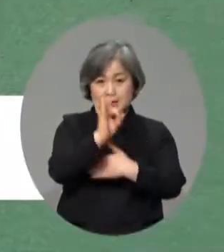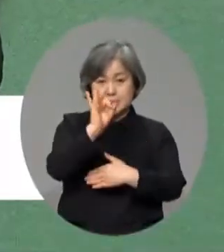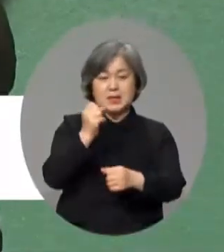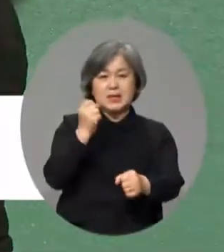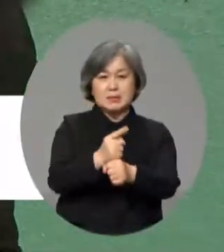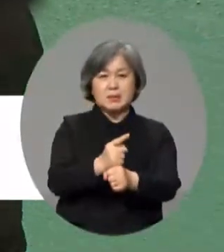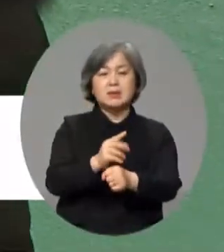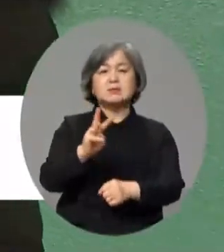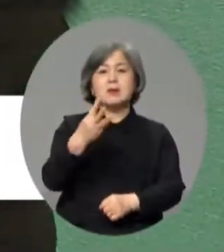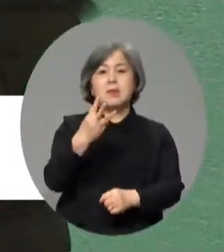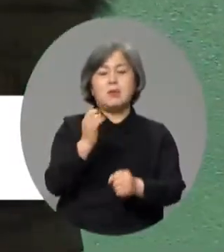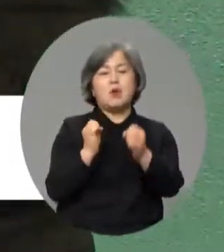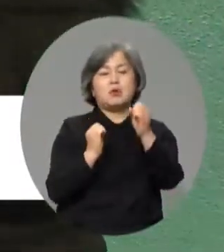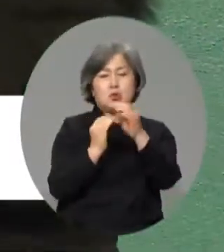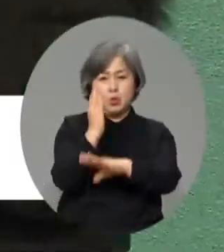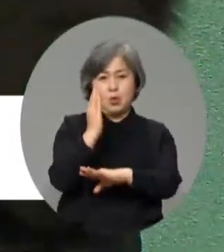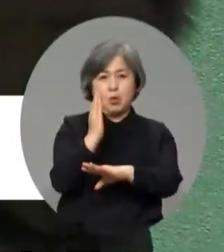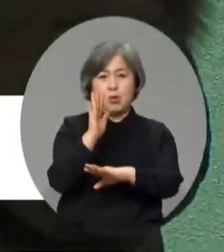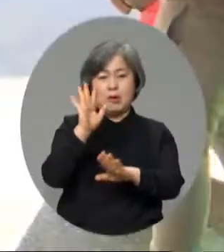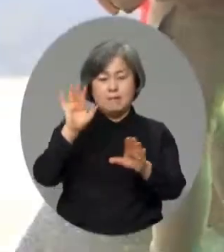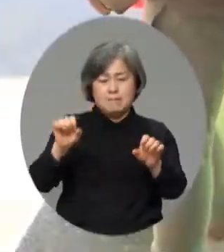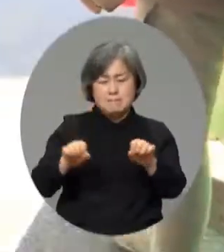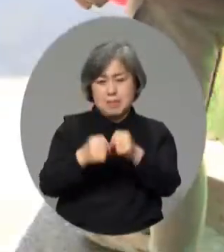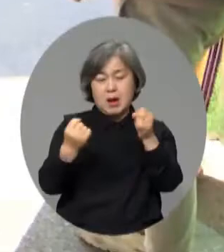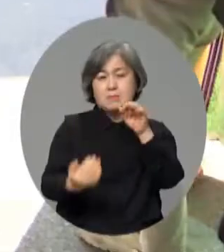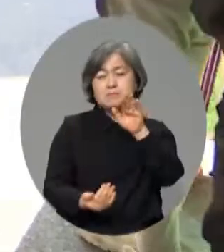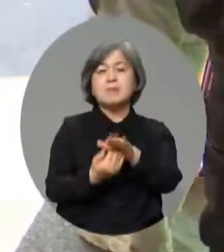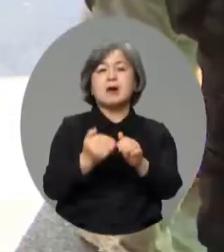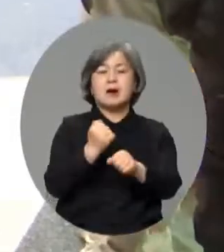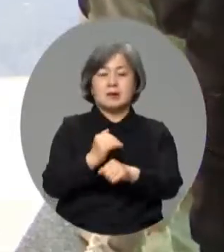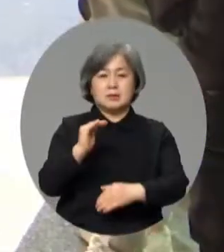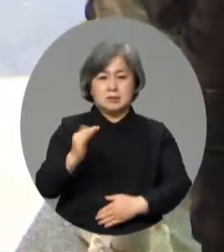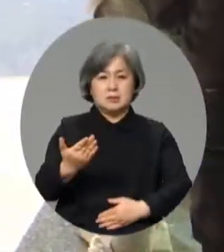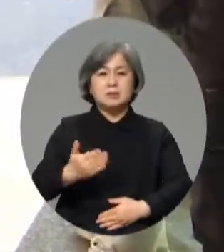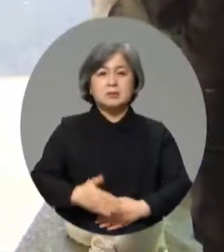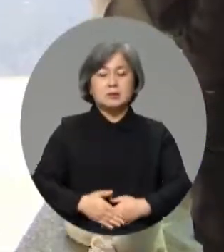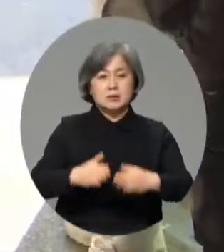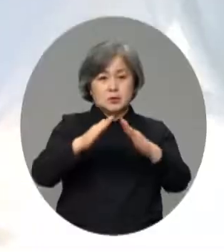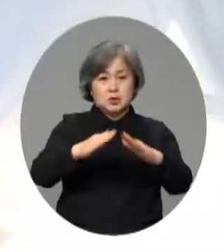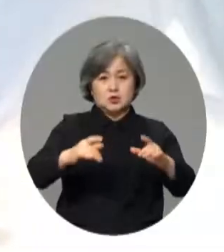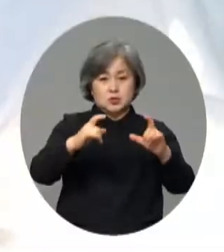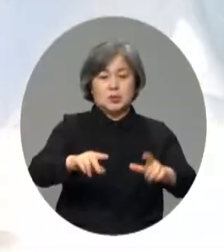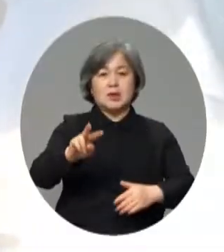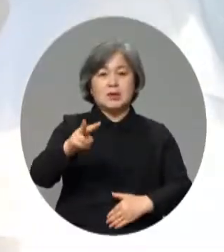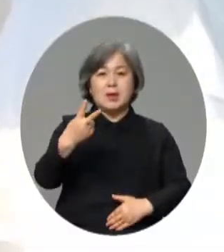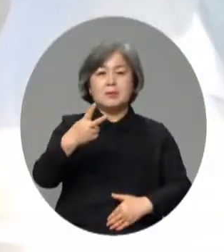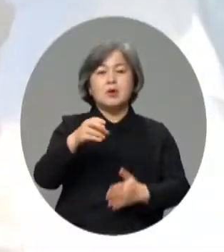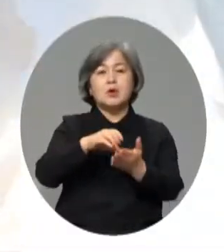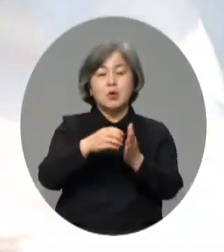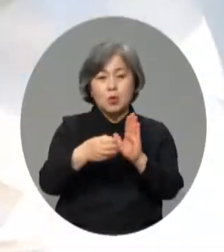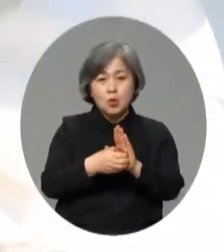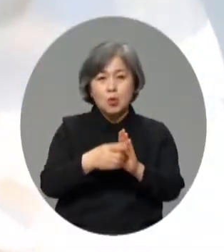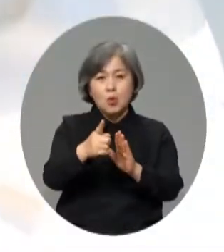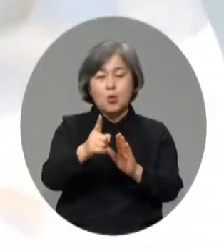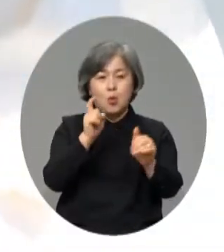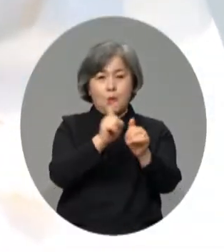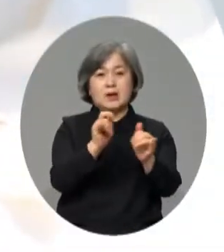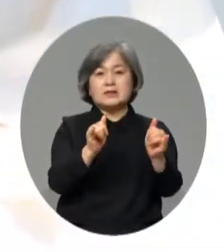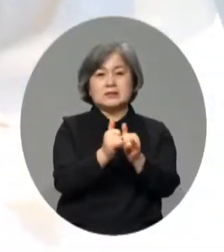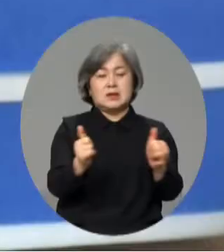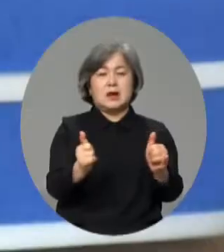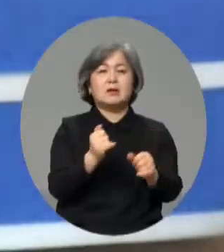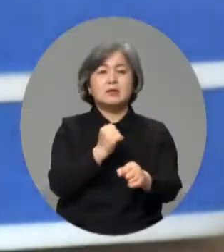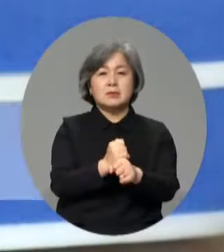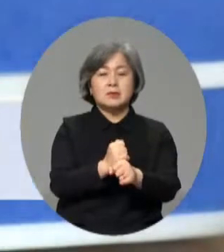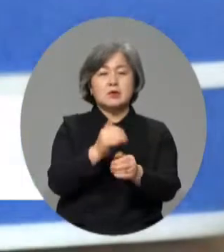확신 자수가 300명이 넘어 역대급 확진 규모를 보였습니다 전주에서 많이 100명 이상의 확진 자가 쏟아졌는데